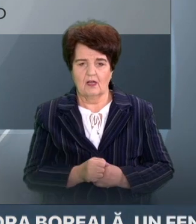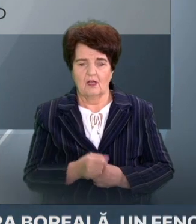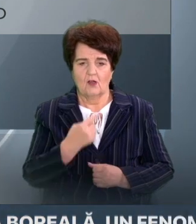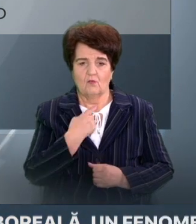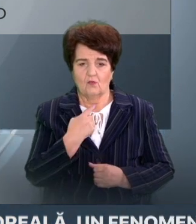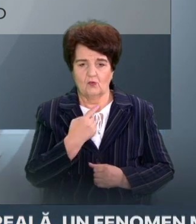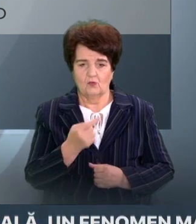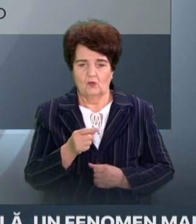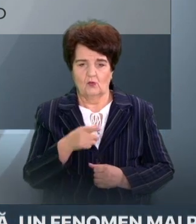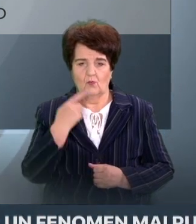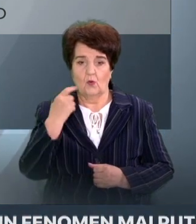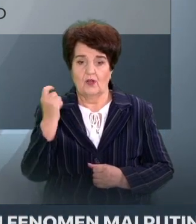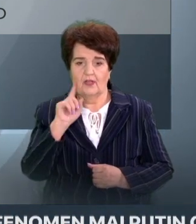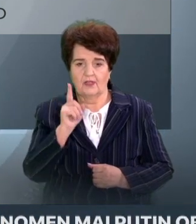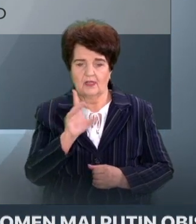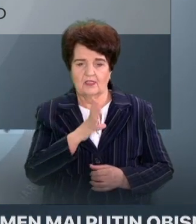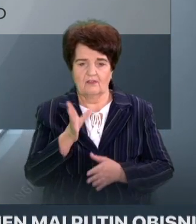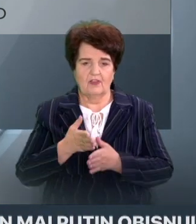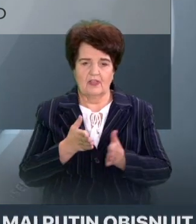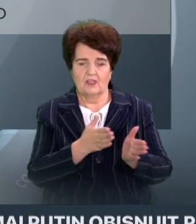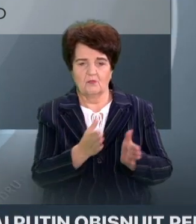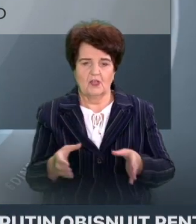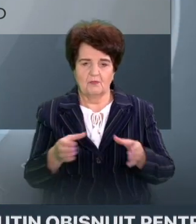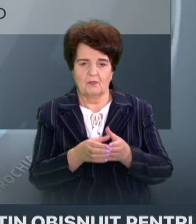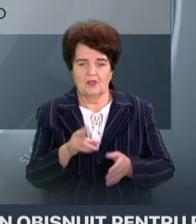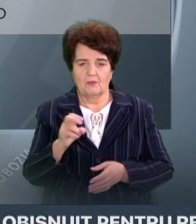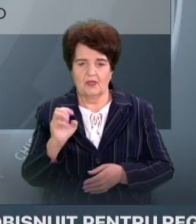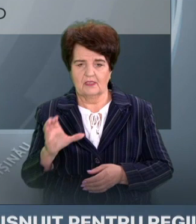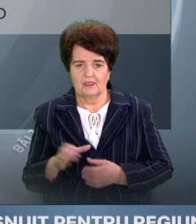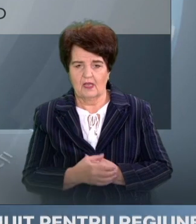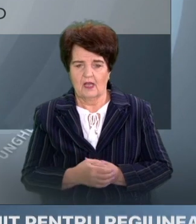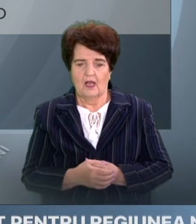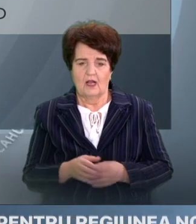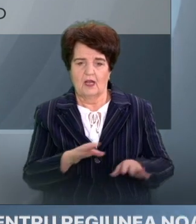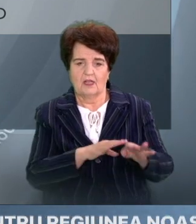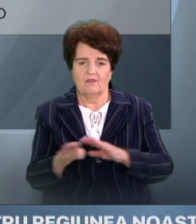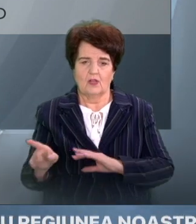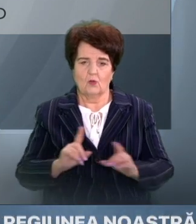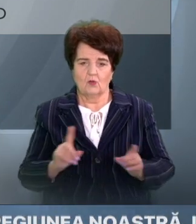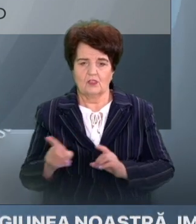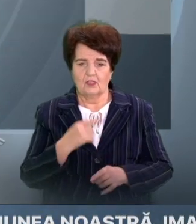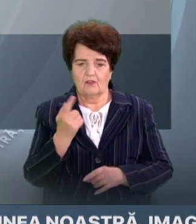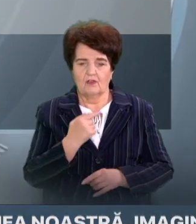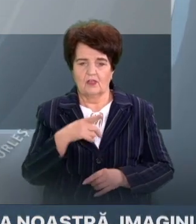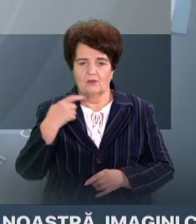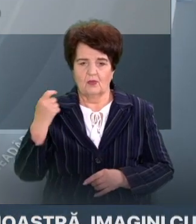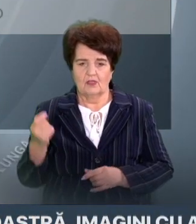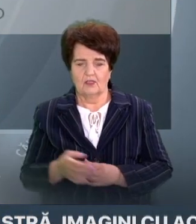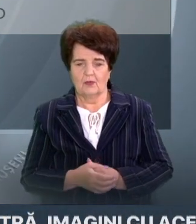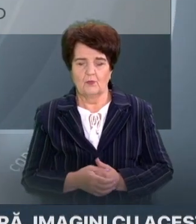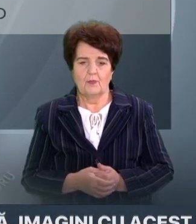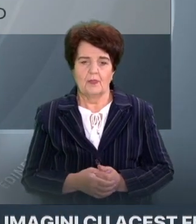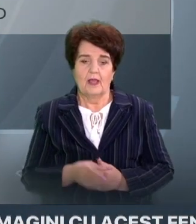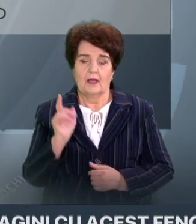votul politic, atenție, să fie îndreptat către Partidul Acțiune și Solidaritate, pentru că la nivelul consiliilor vorbim de un vot politic.